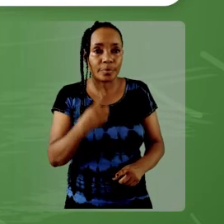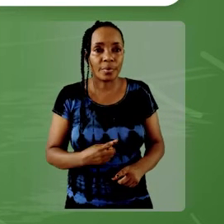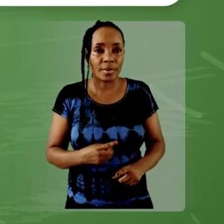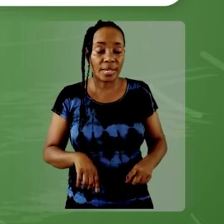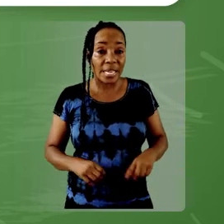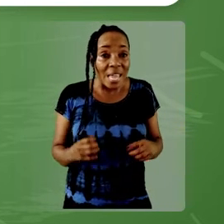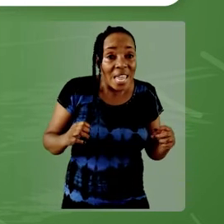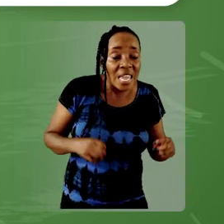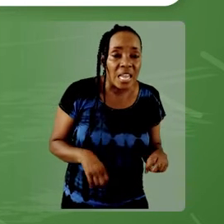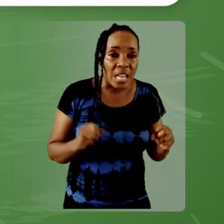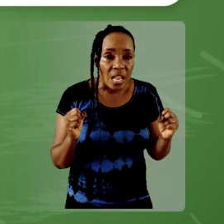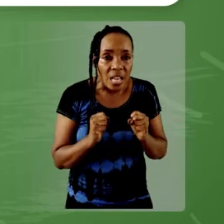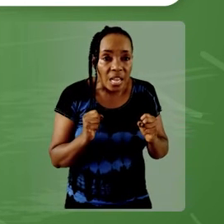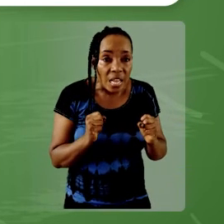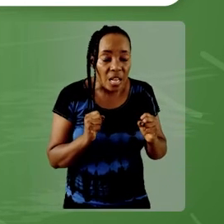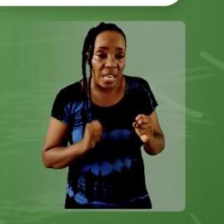l'électrisation,